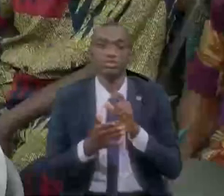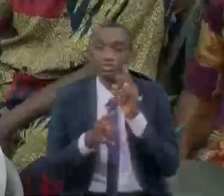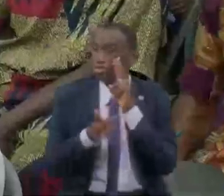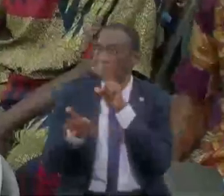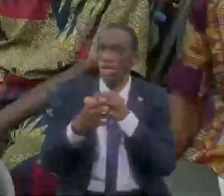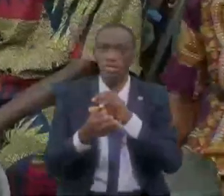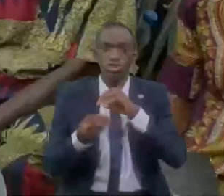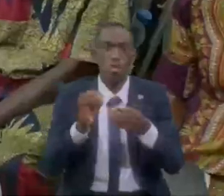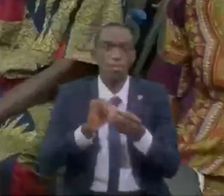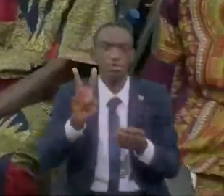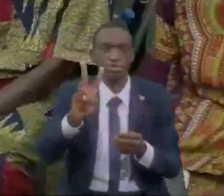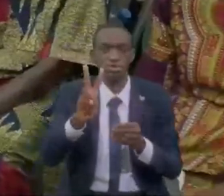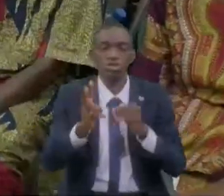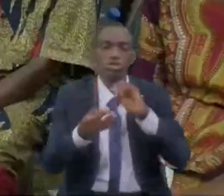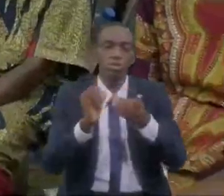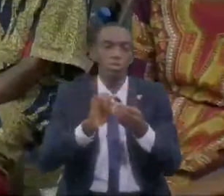Deuxième élément,